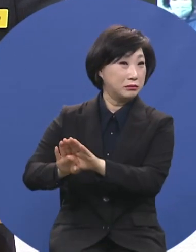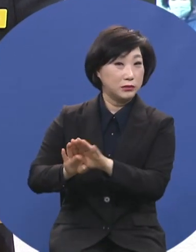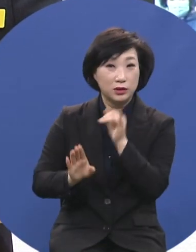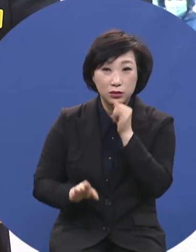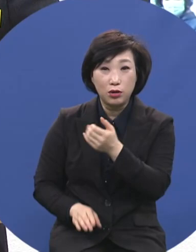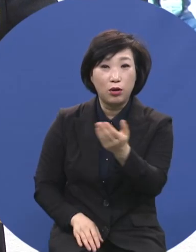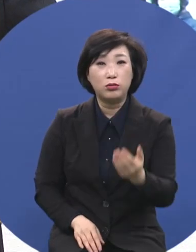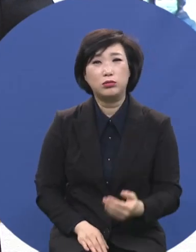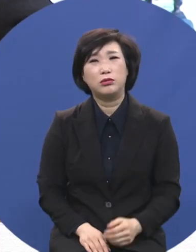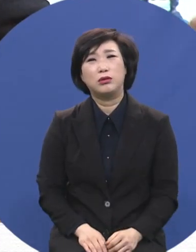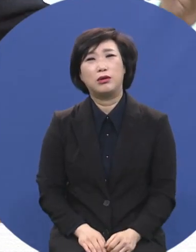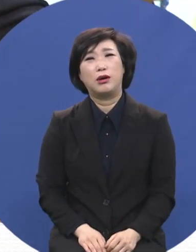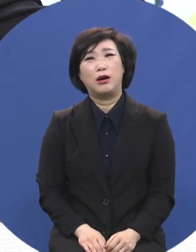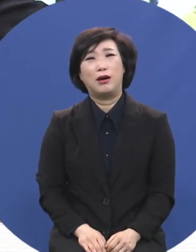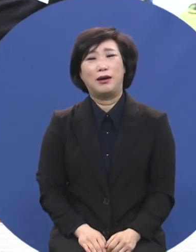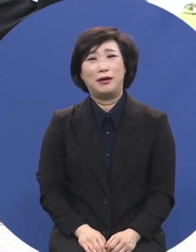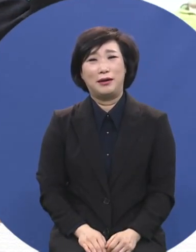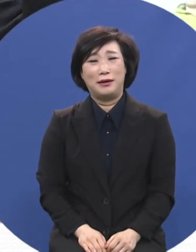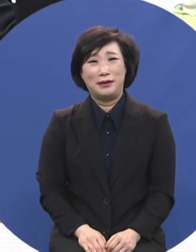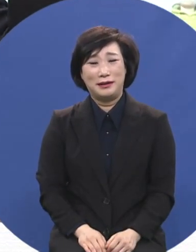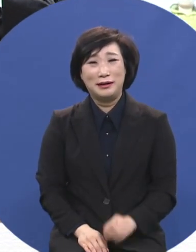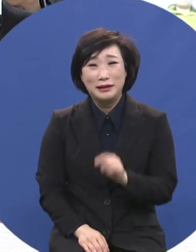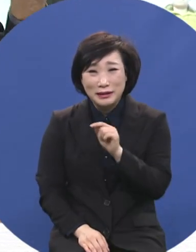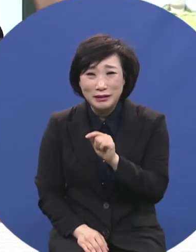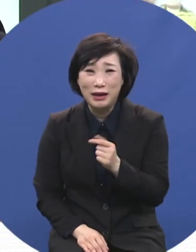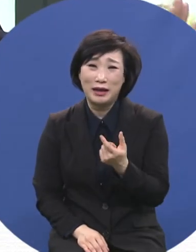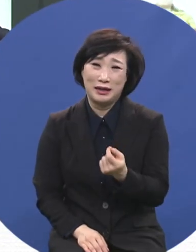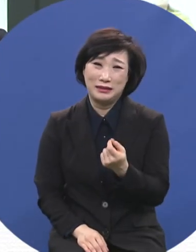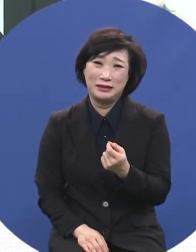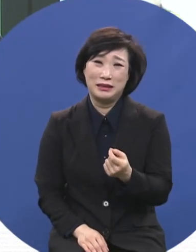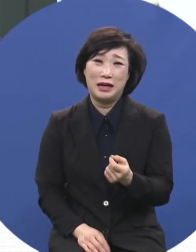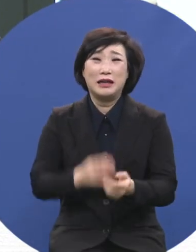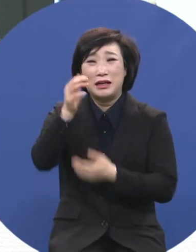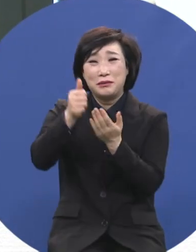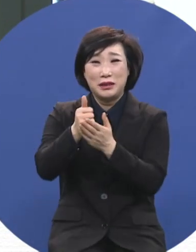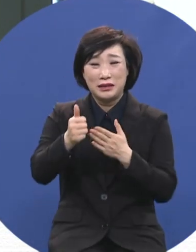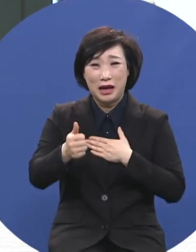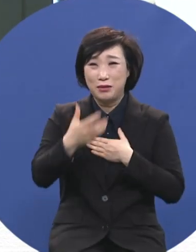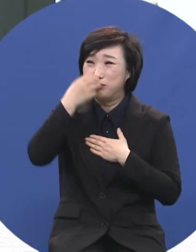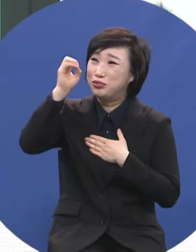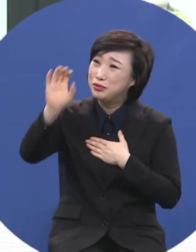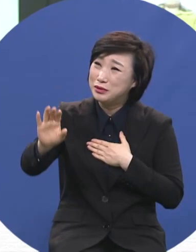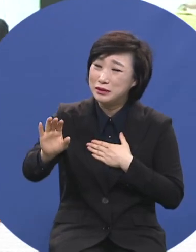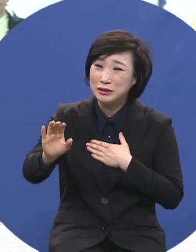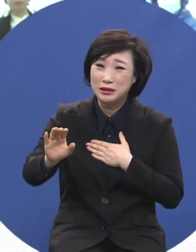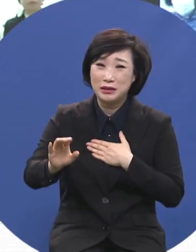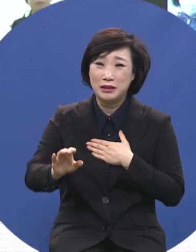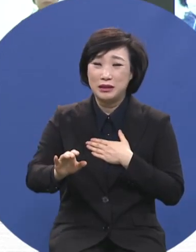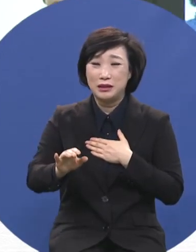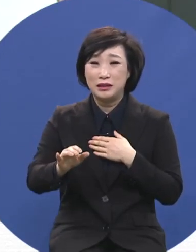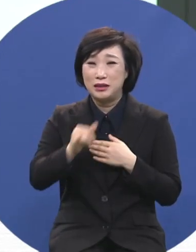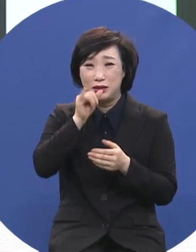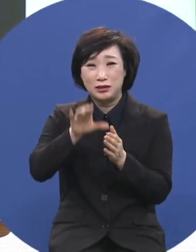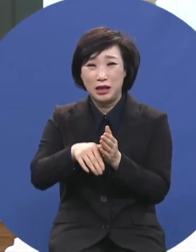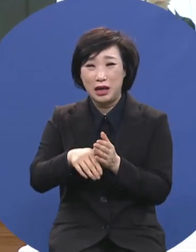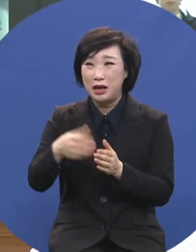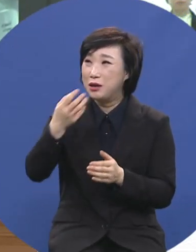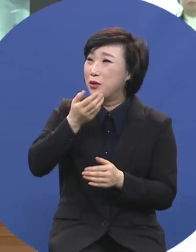문전박대한다 이 말이오. 이렇게 하나님이 나를 통해서 무시를 당하고 멸시를